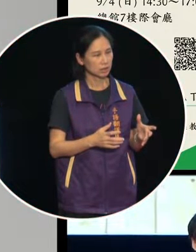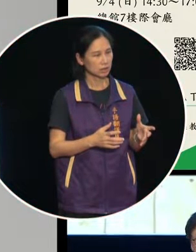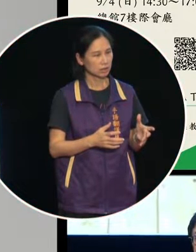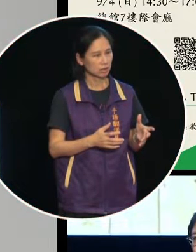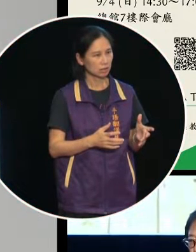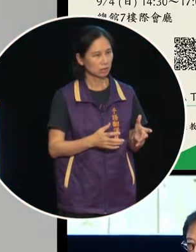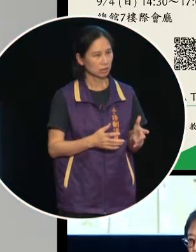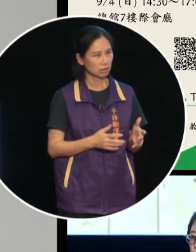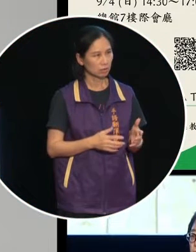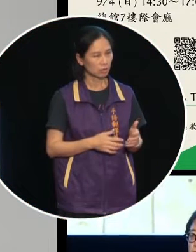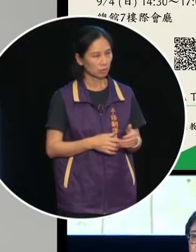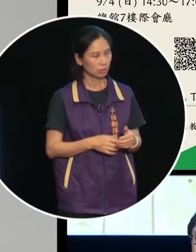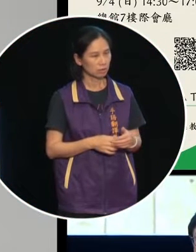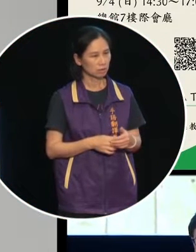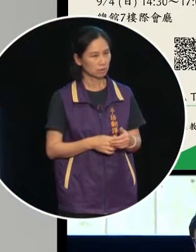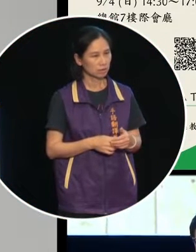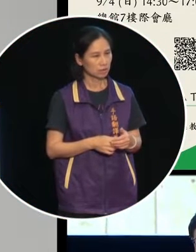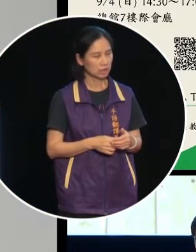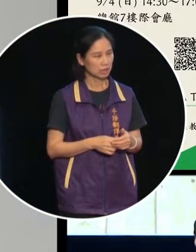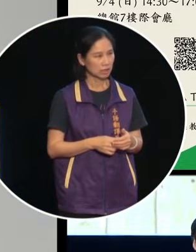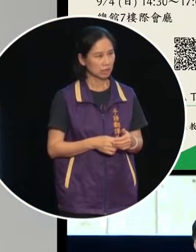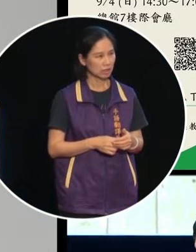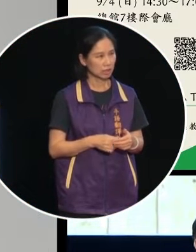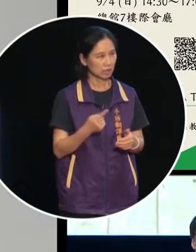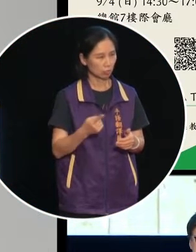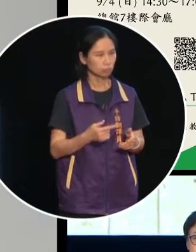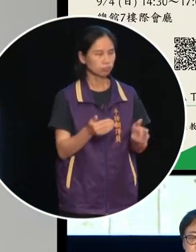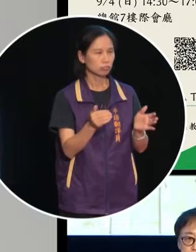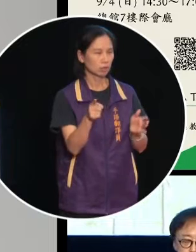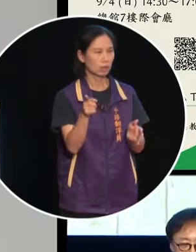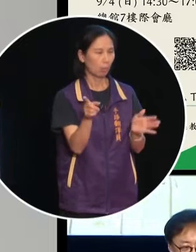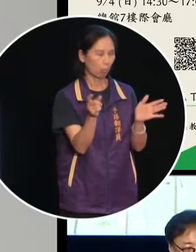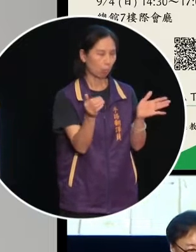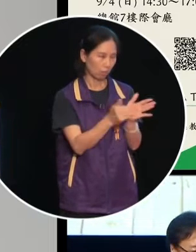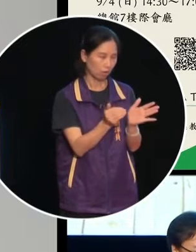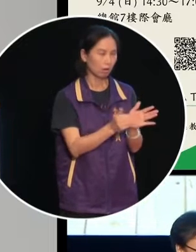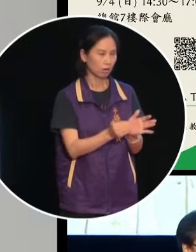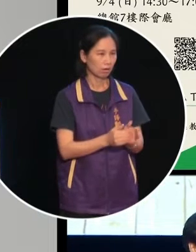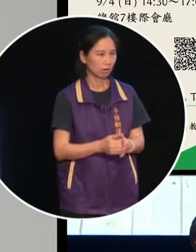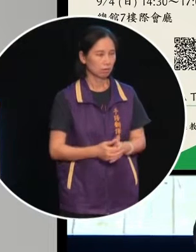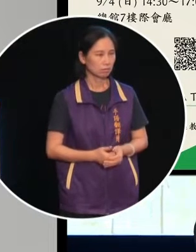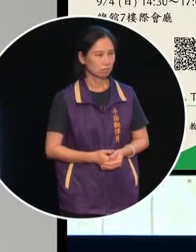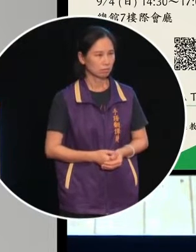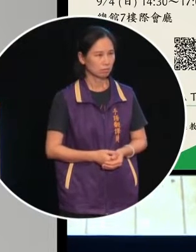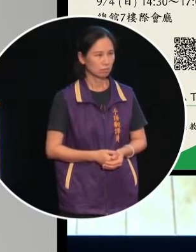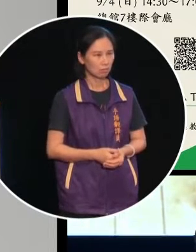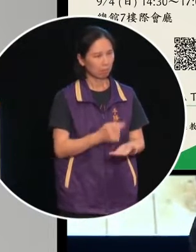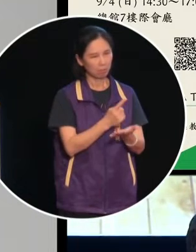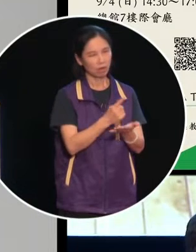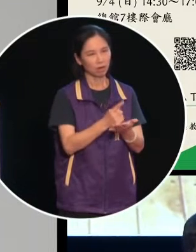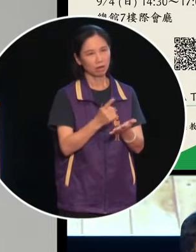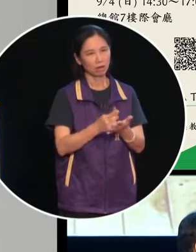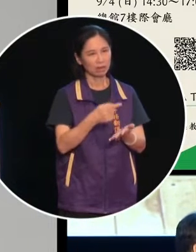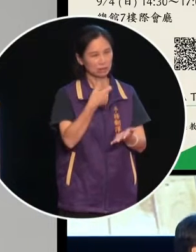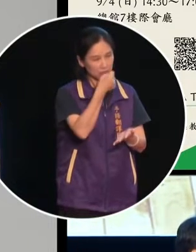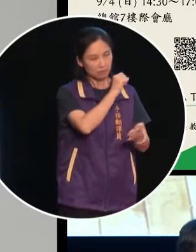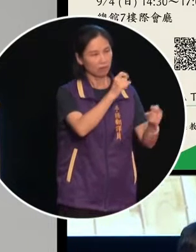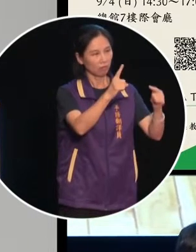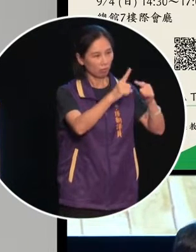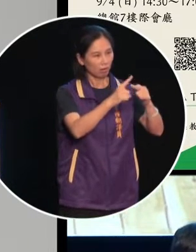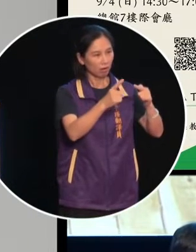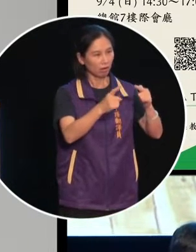是9月24号，就完整了嘛。这些一个一个台湾人的